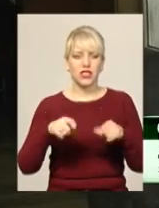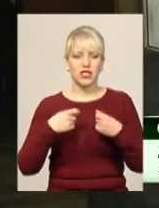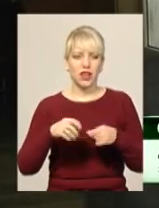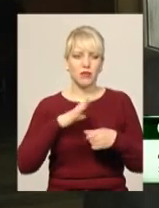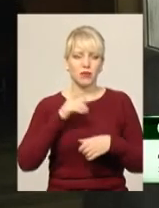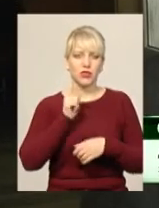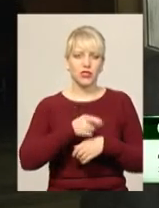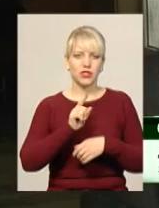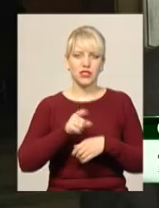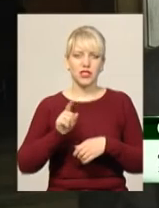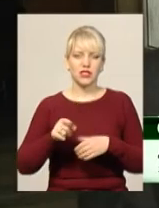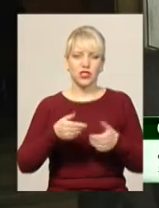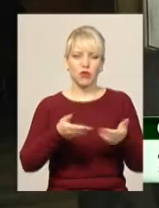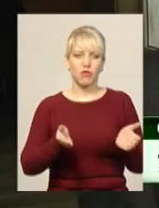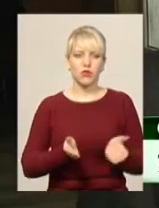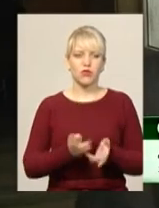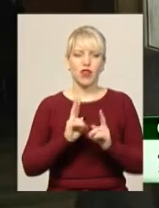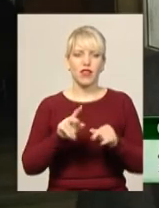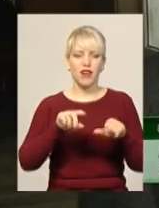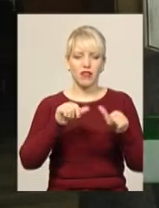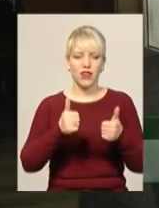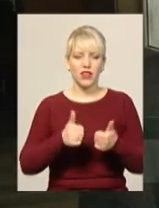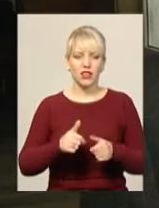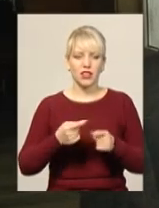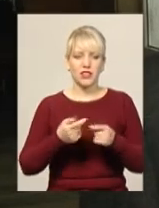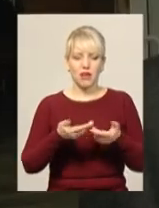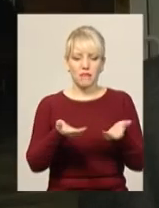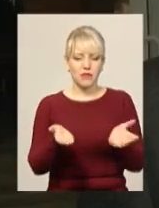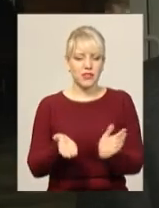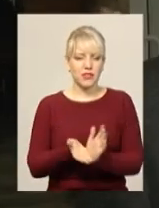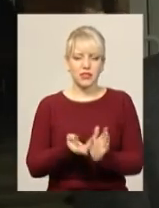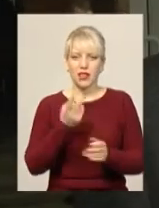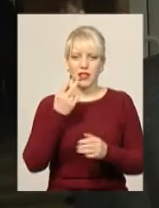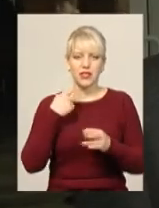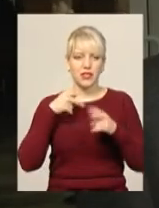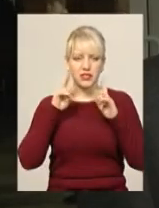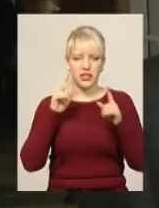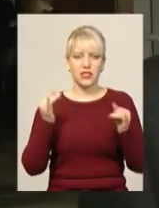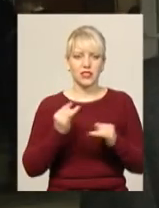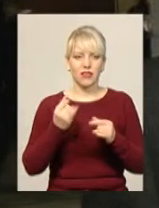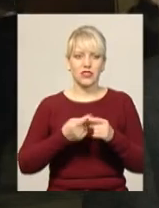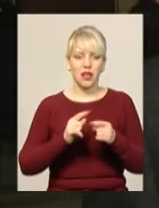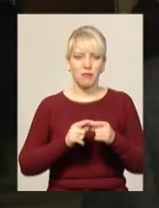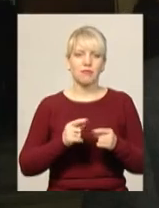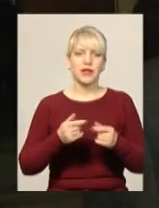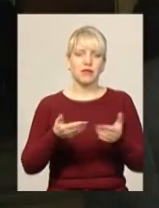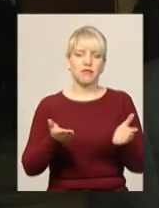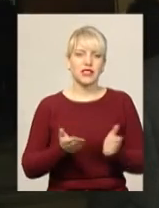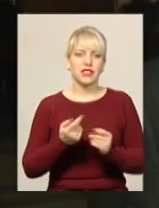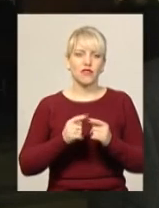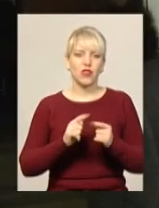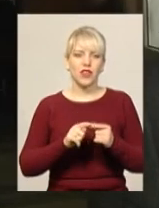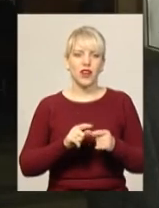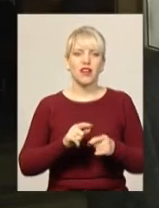тисячі посуди. Але як виглядала Межибіжська миска, ми не знали. Цікавинка цієї миски, що вона виготовлена в техніці